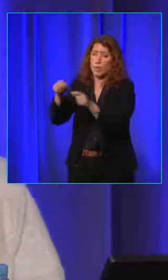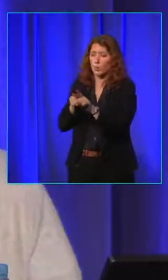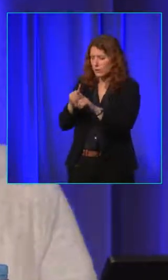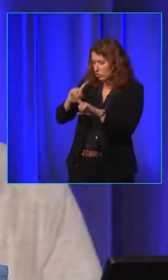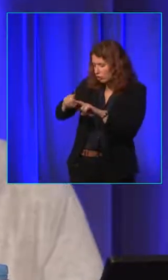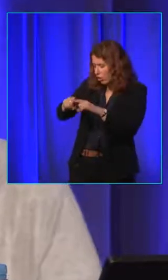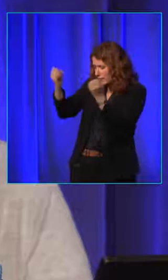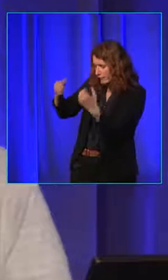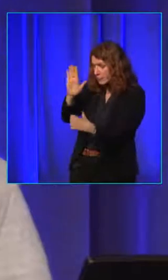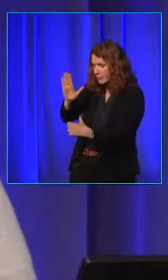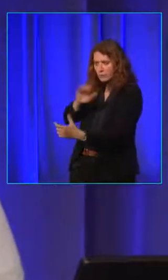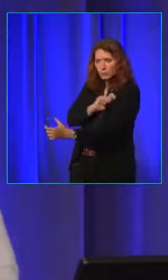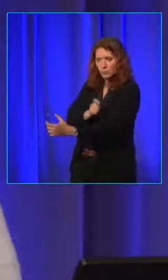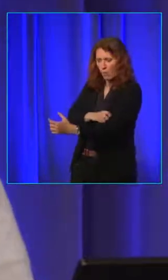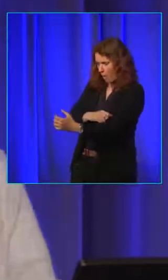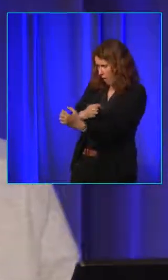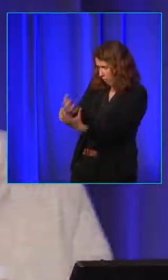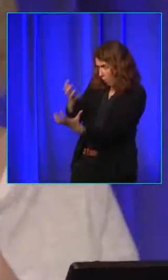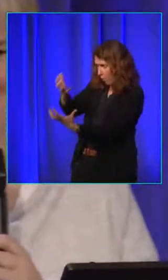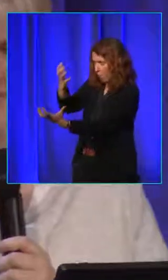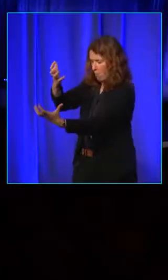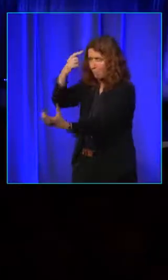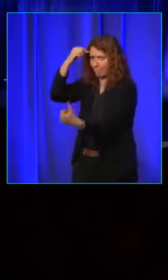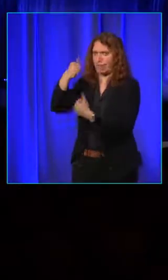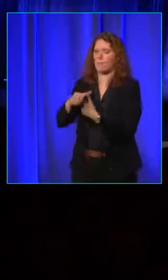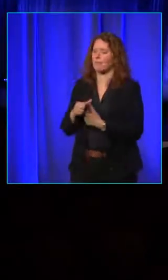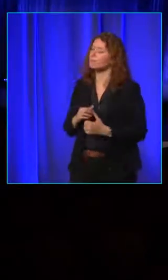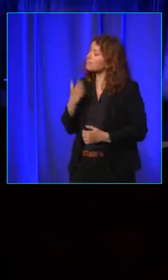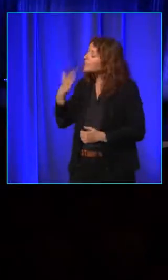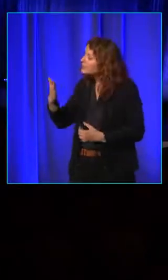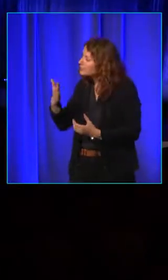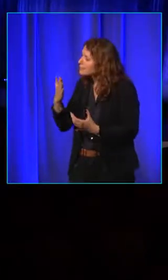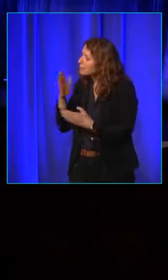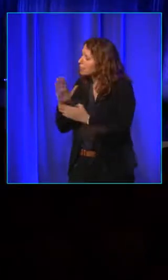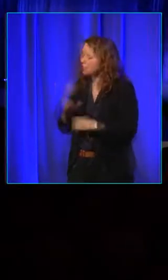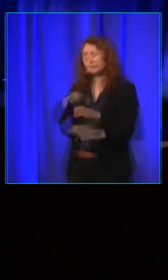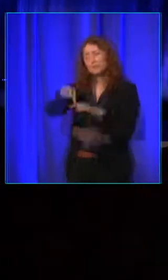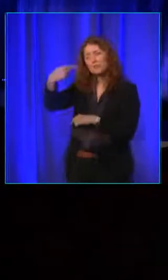Merci infiniment. Merci beaucoup.